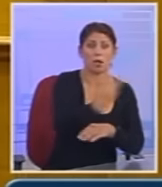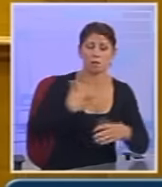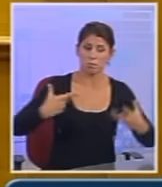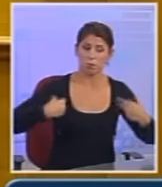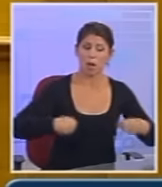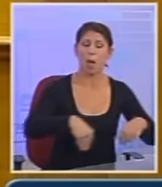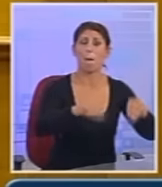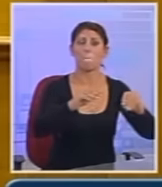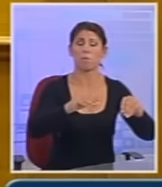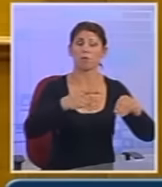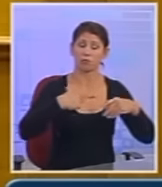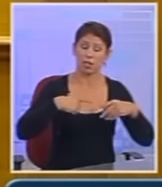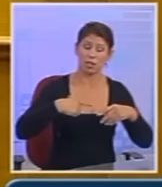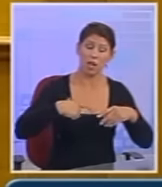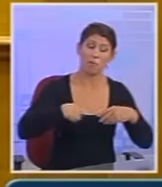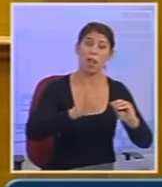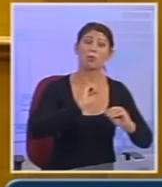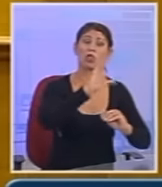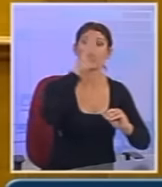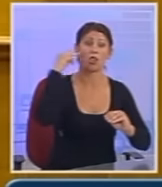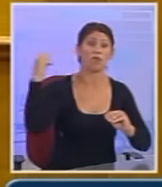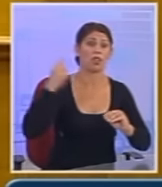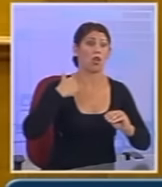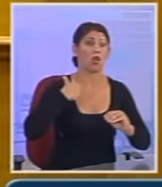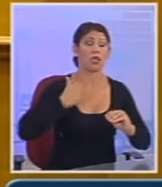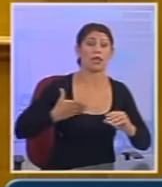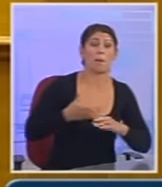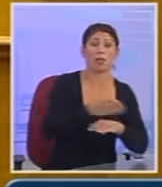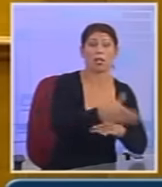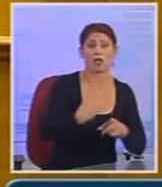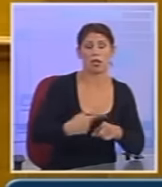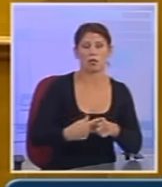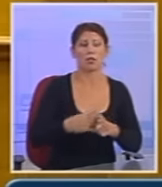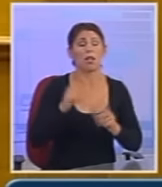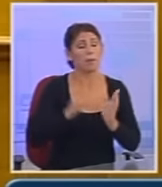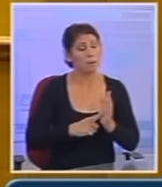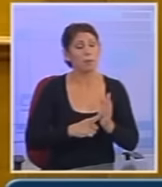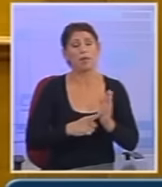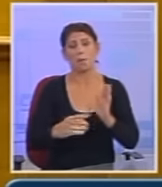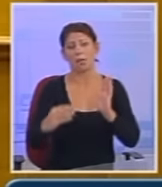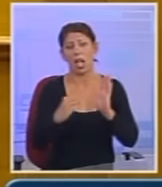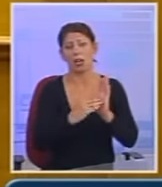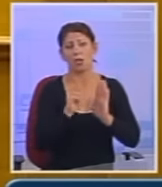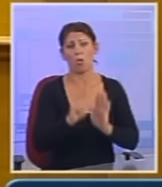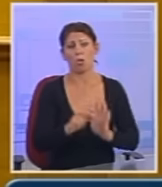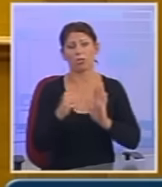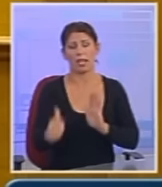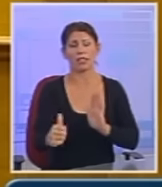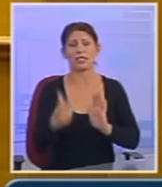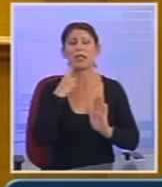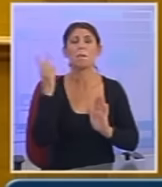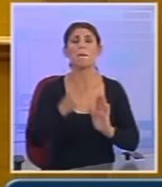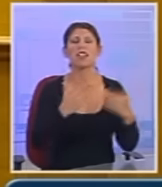εξάγουμε φοιτητές. Και θέλω επίσης να επαναλάβω την ανάγκη να υπάρξει ριζική αναθεώρηση του άρθρου 86 ως προς την ποινική ευθύνη των υπουργών. Δεν